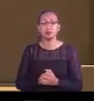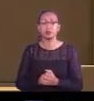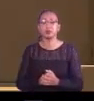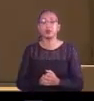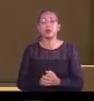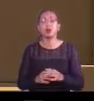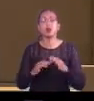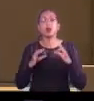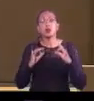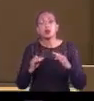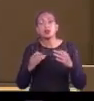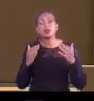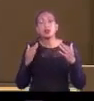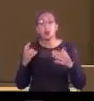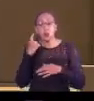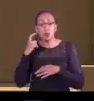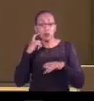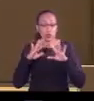générales que je voulais faire.